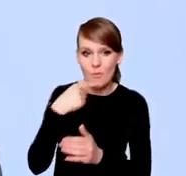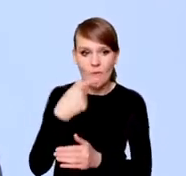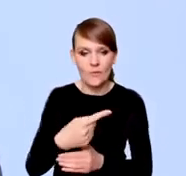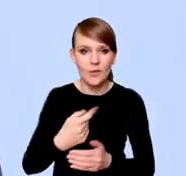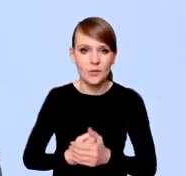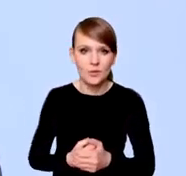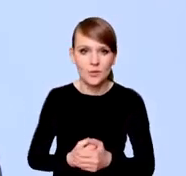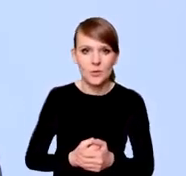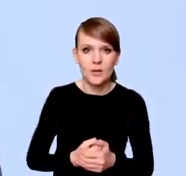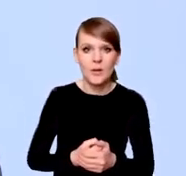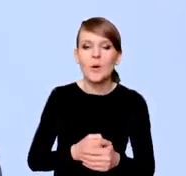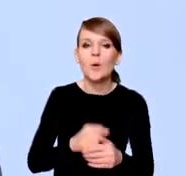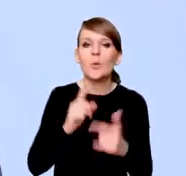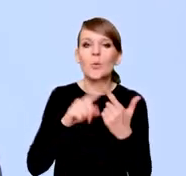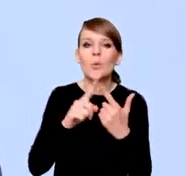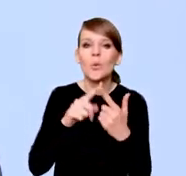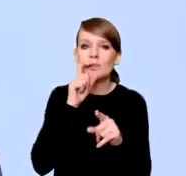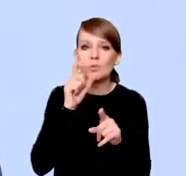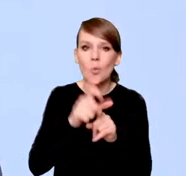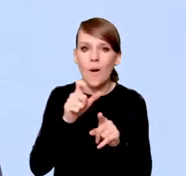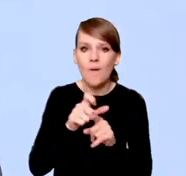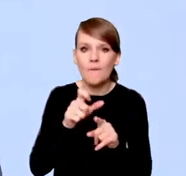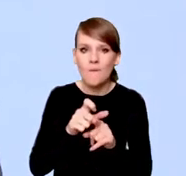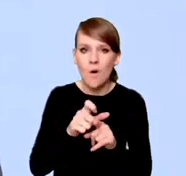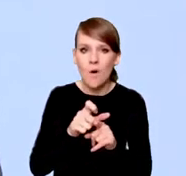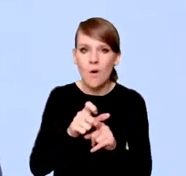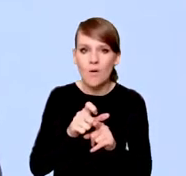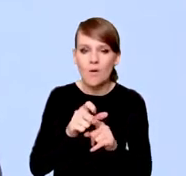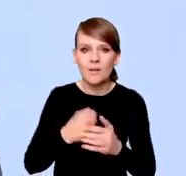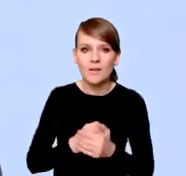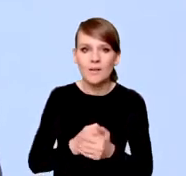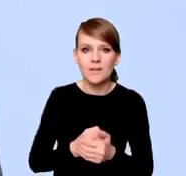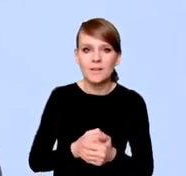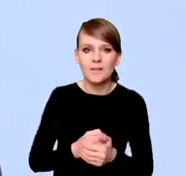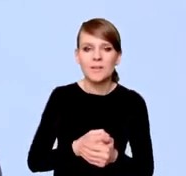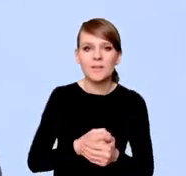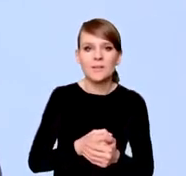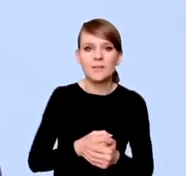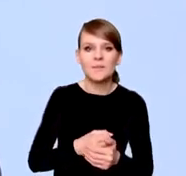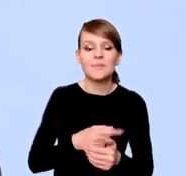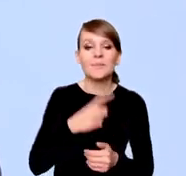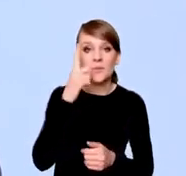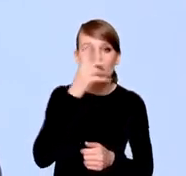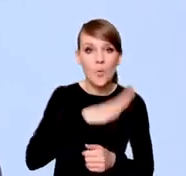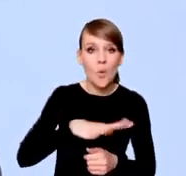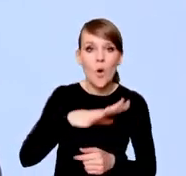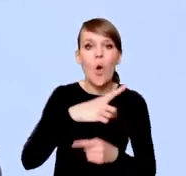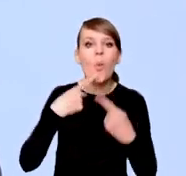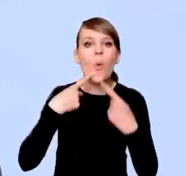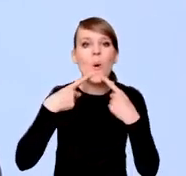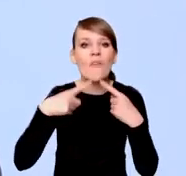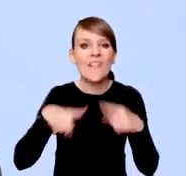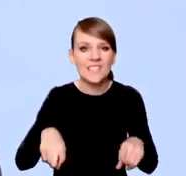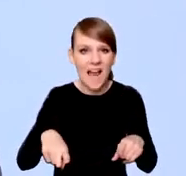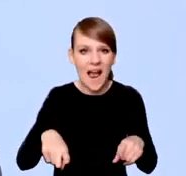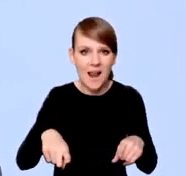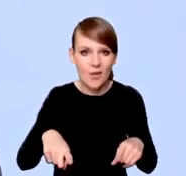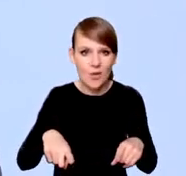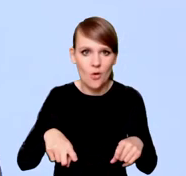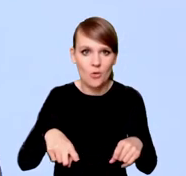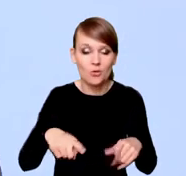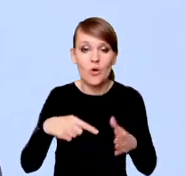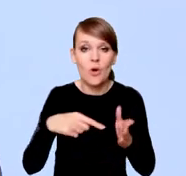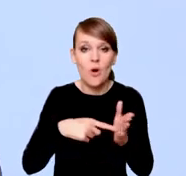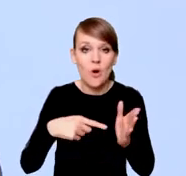drugim słowie z tych trzech słów. Społeczna odpowiedzialność. I to myślę, że też